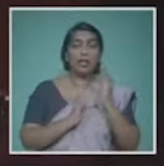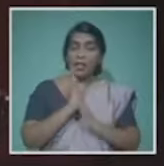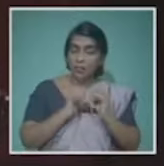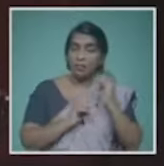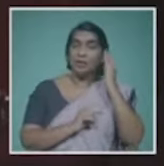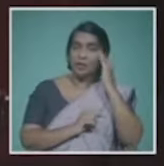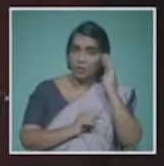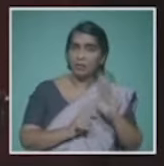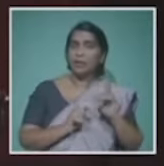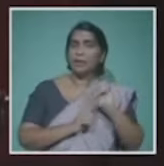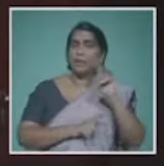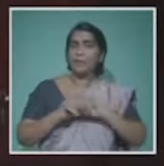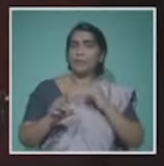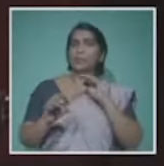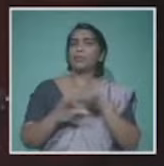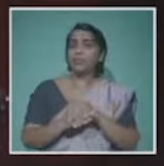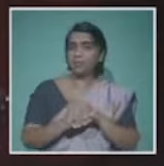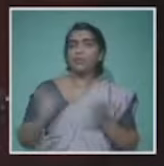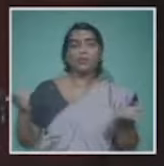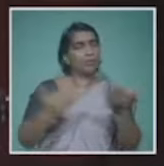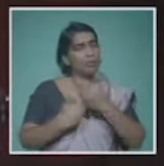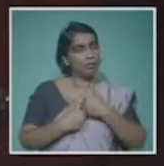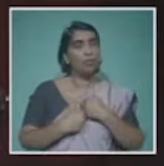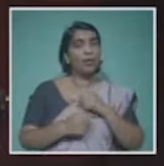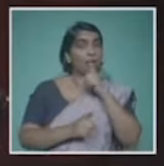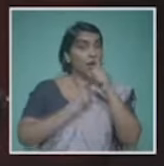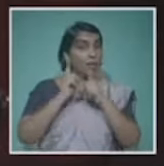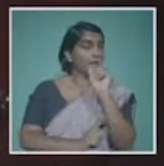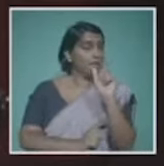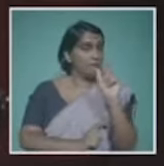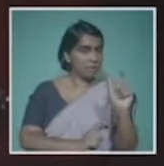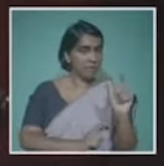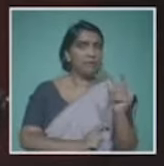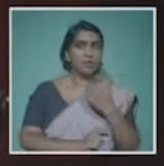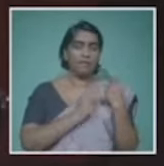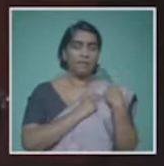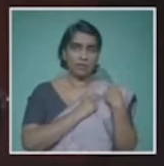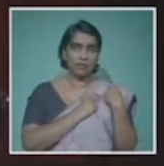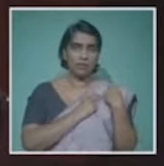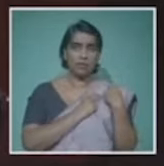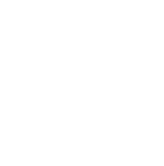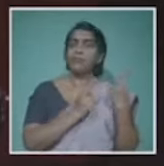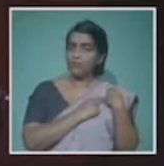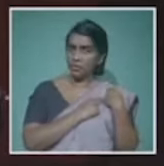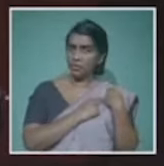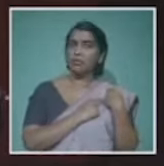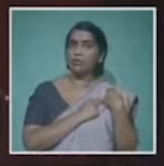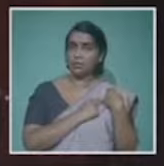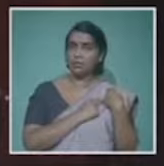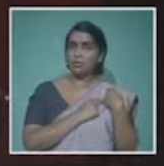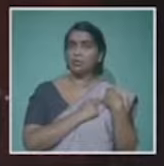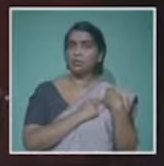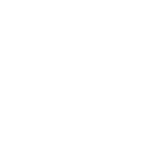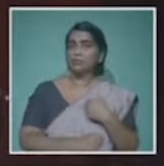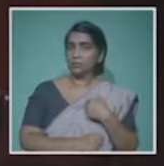හැටියට මේ සභාව නියෝජනය කරන අපි කවුරුත් කතා කරන වචනවලට අපි වග කියන්න ඕනේ. ඒකේ වගකීමක් තියෙන්න ඕනේ. ඒ